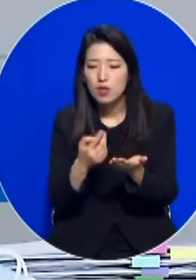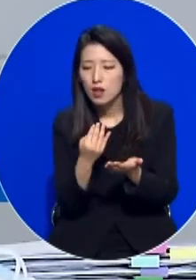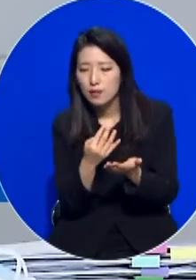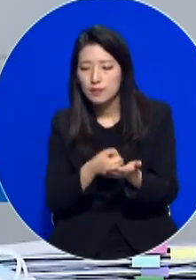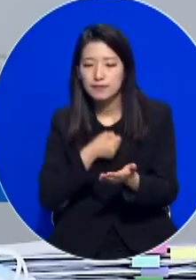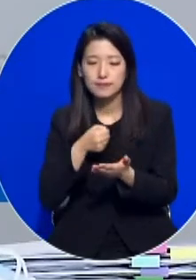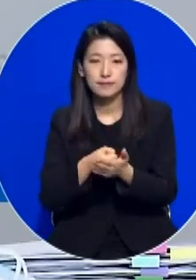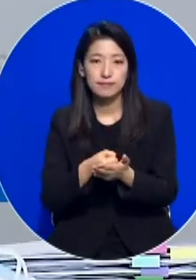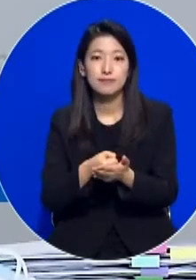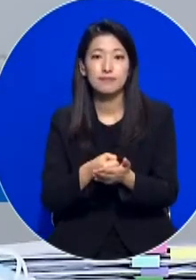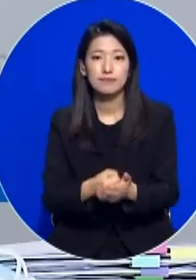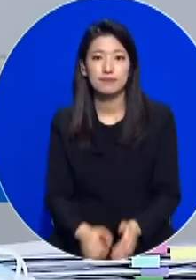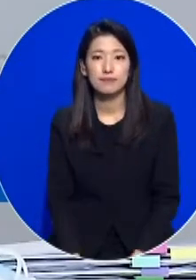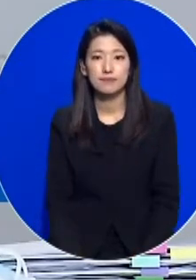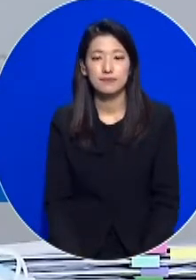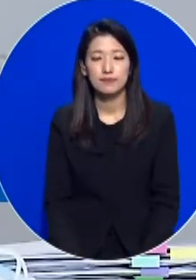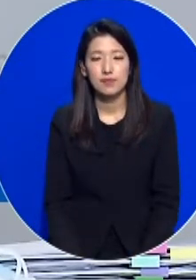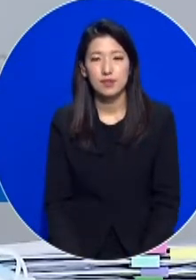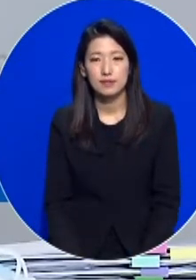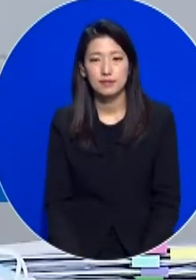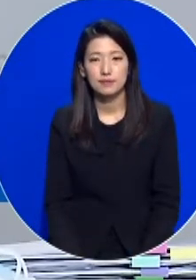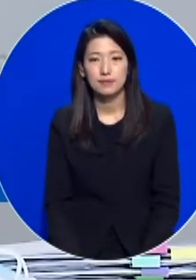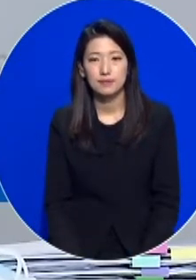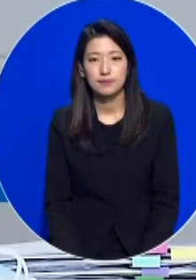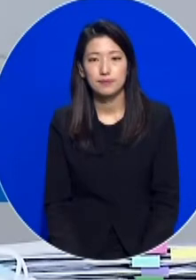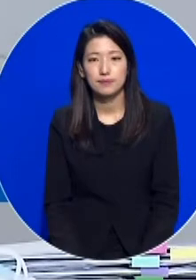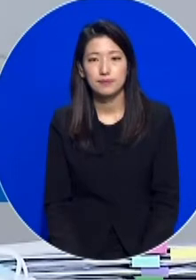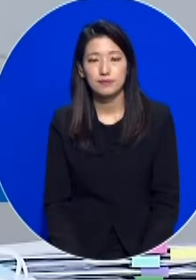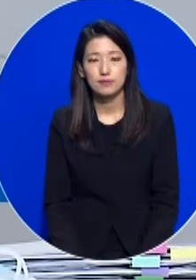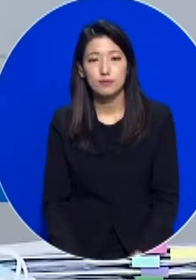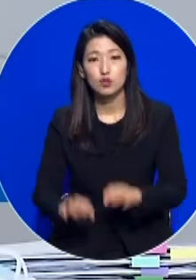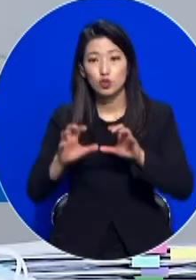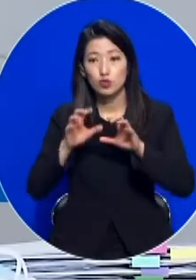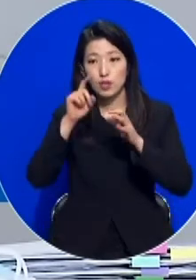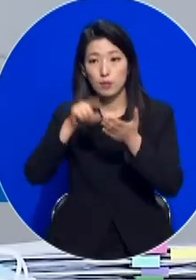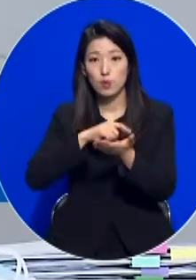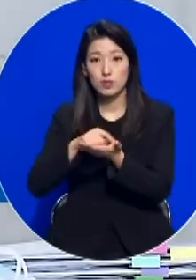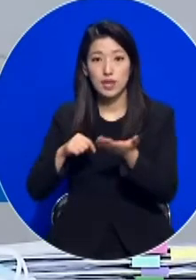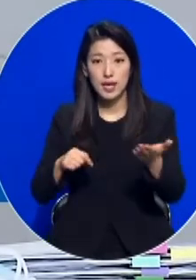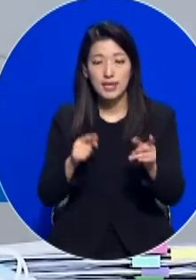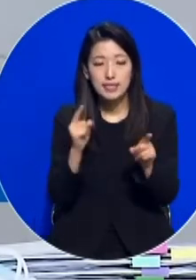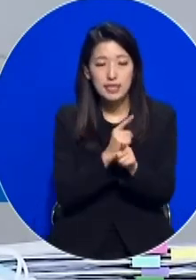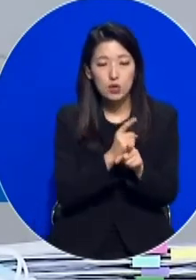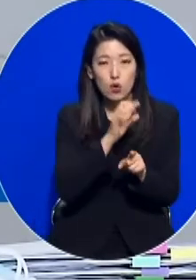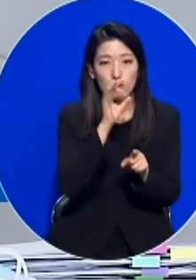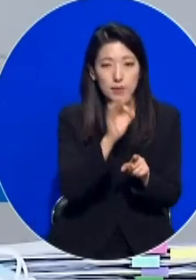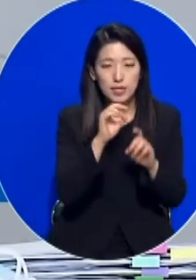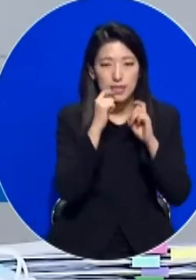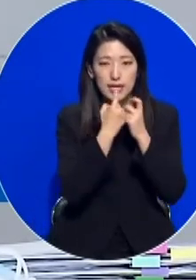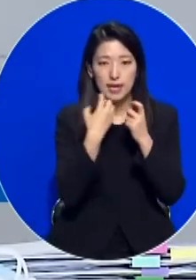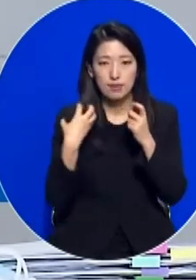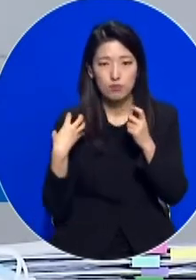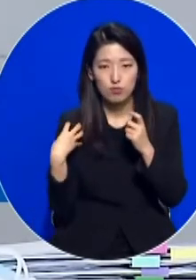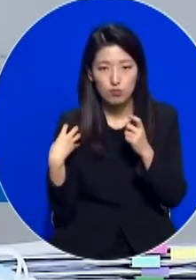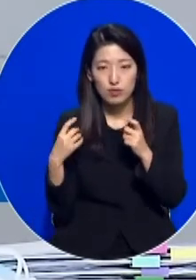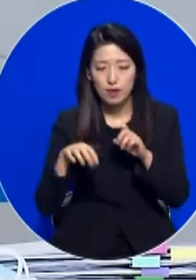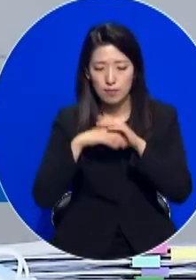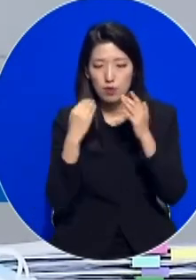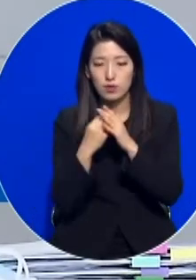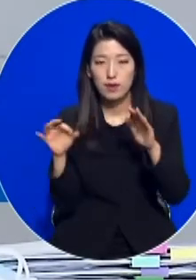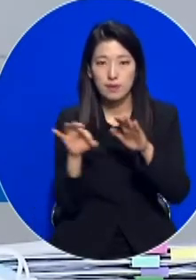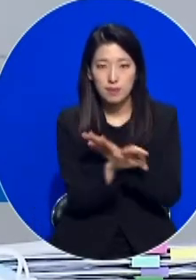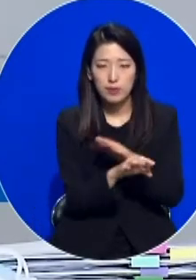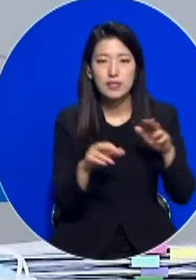결정하게 됩니다. 예방접종 피해 국가보상은 진료비의 본인 부담금과 간병비, 그리고